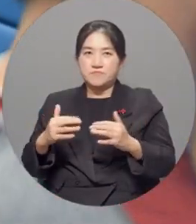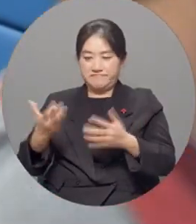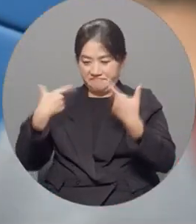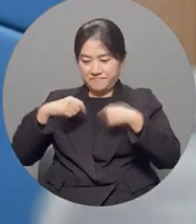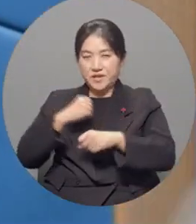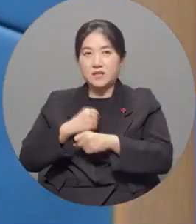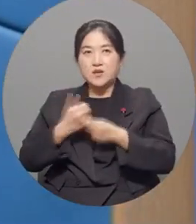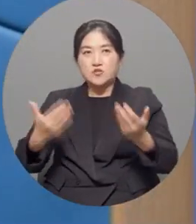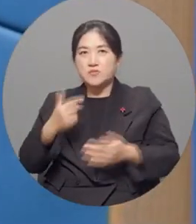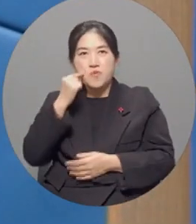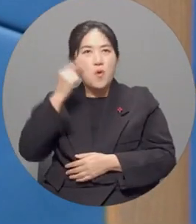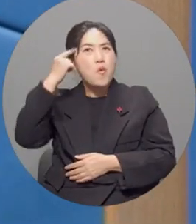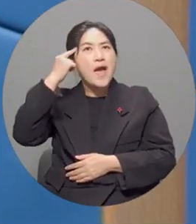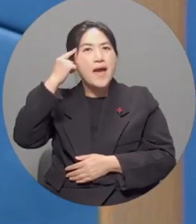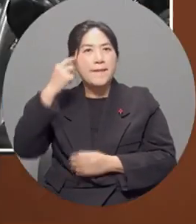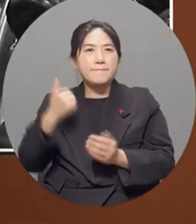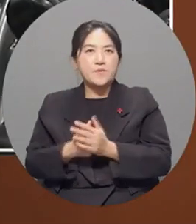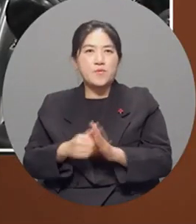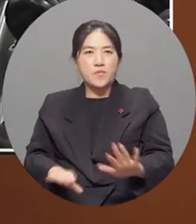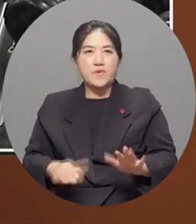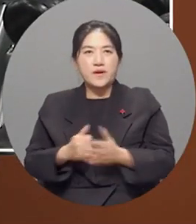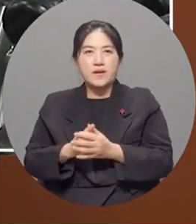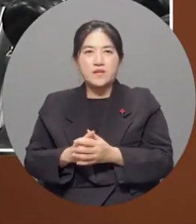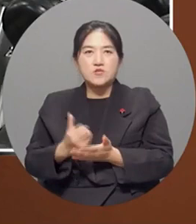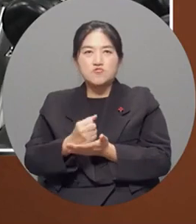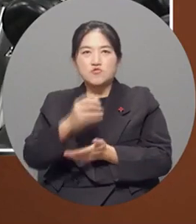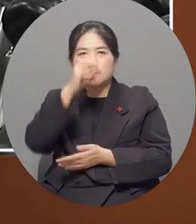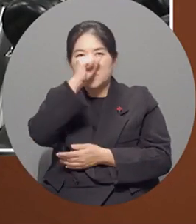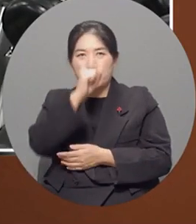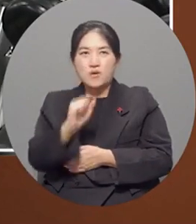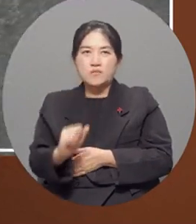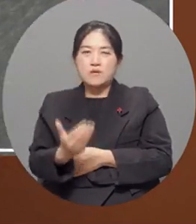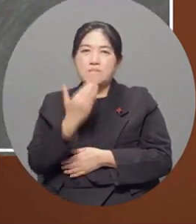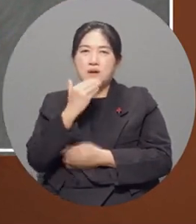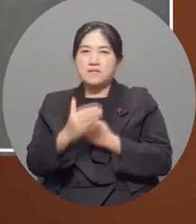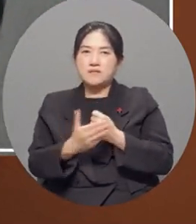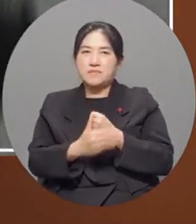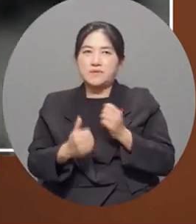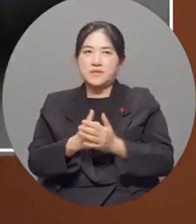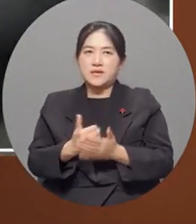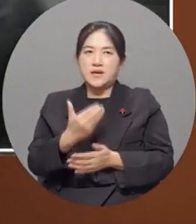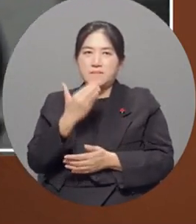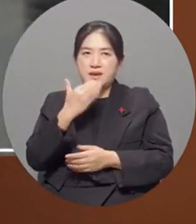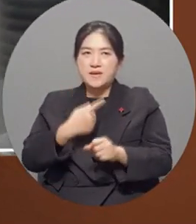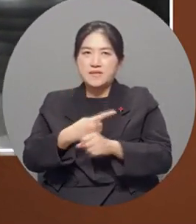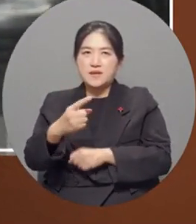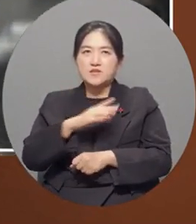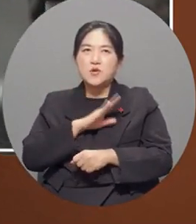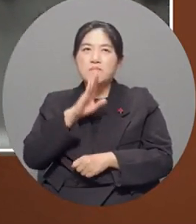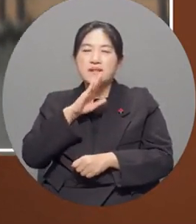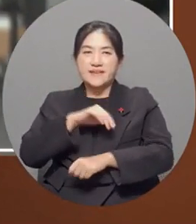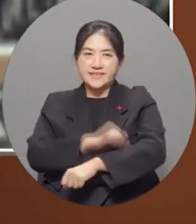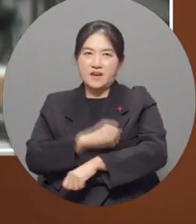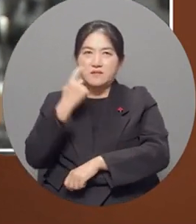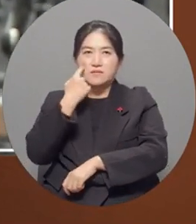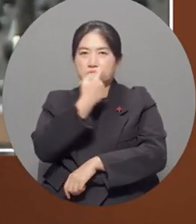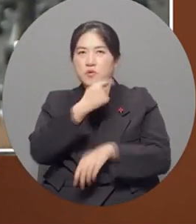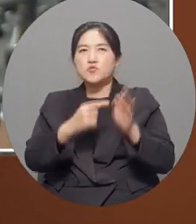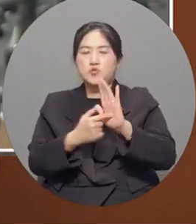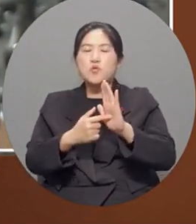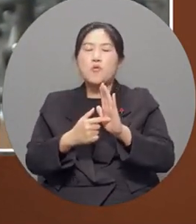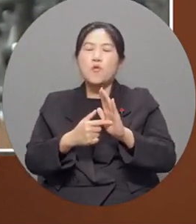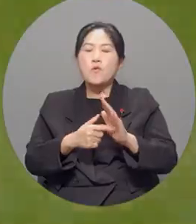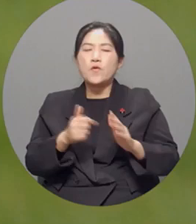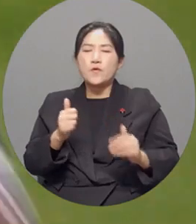이유는 분명합니다. 올해 한 게 운이 좋아서가 될 수 있으니까 제가 이 가능성이 내년에는 정말로 증명을 해야 되는